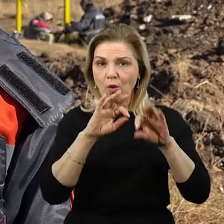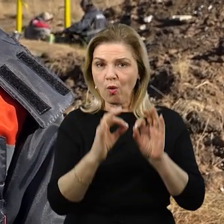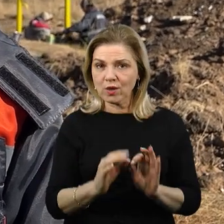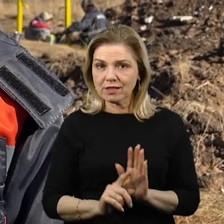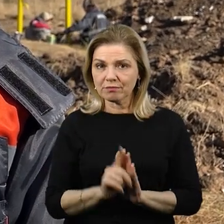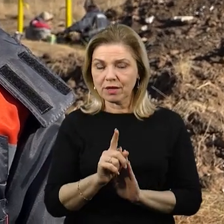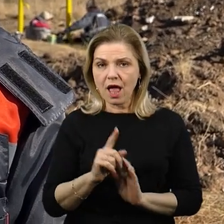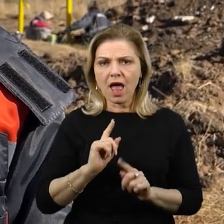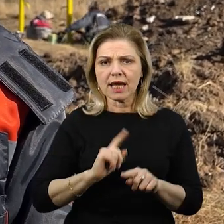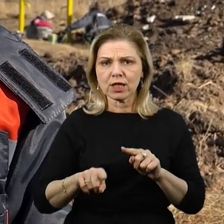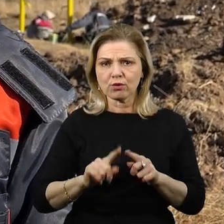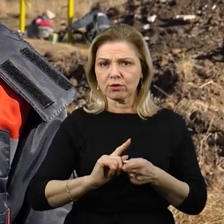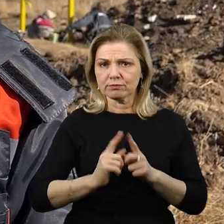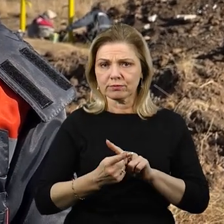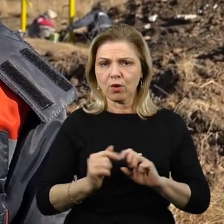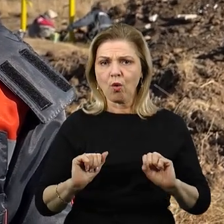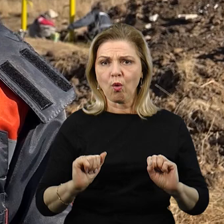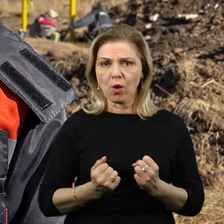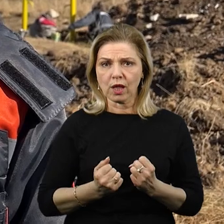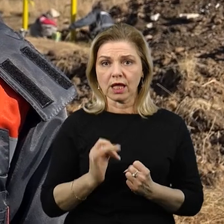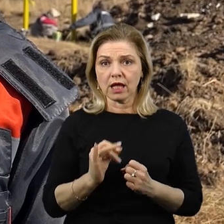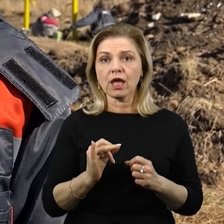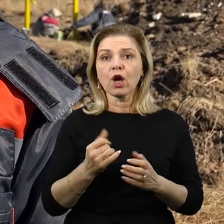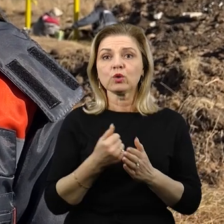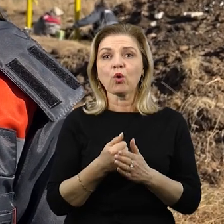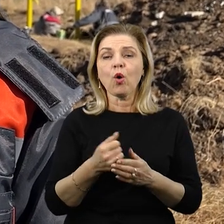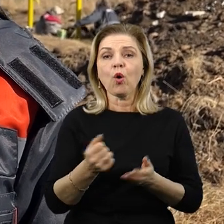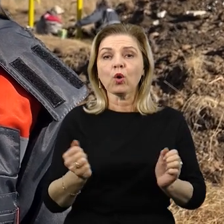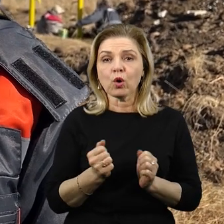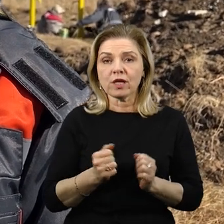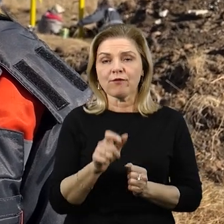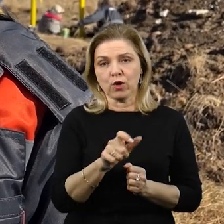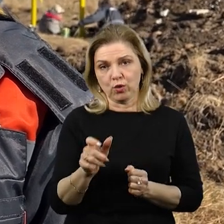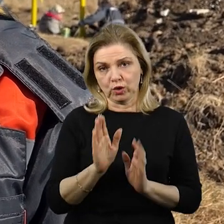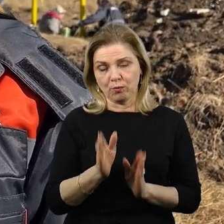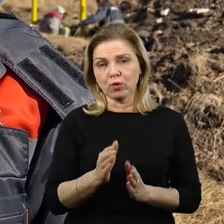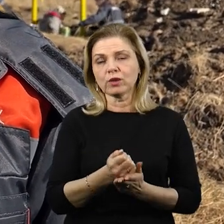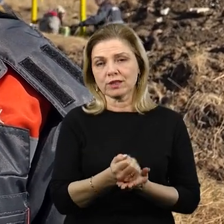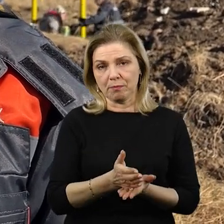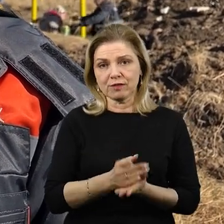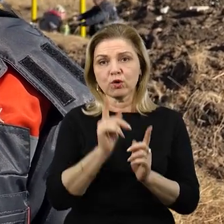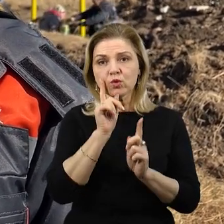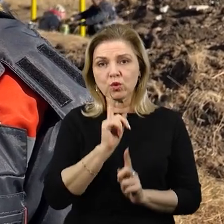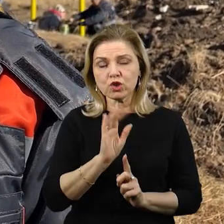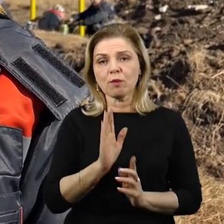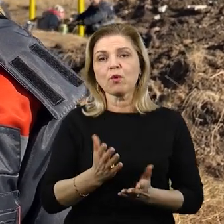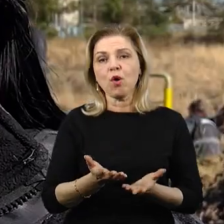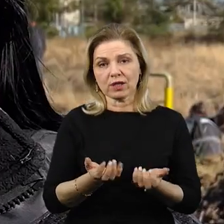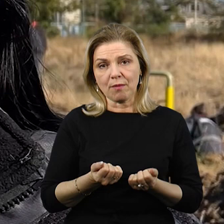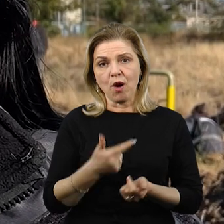дуже різко стало холодно тому ми сподіваємося що вже до холодів люди будуть забезпечені зручностями і будуть отримувати газ